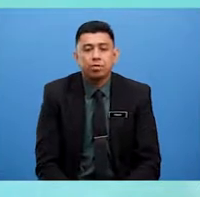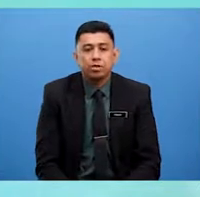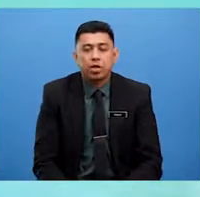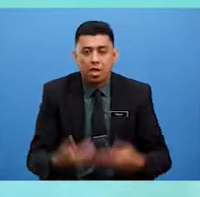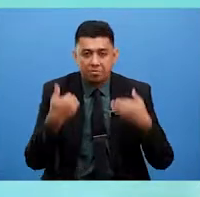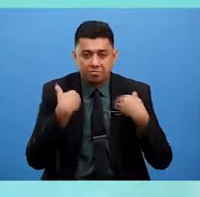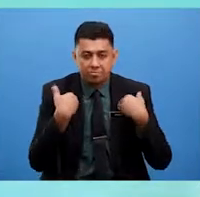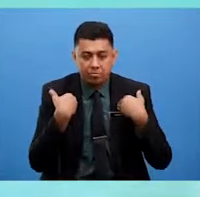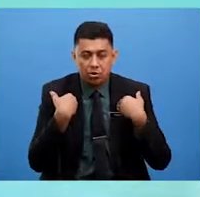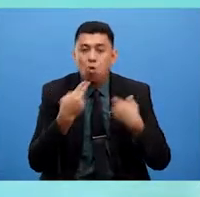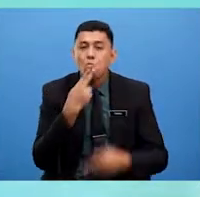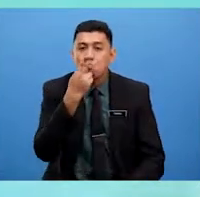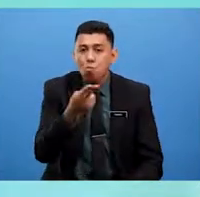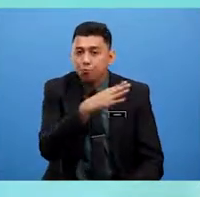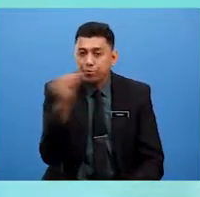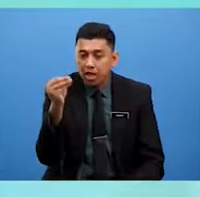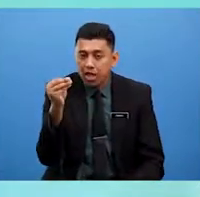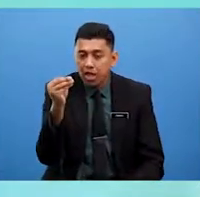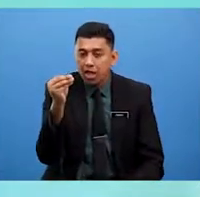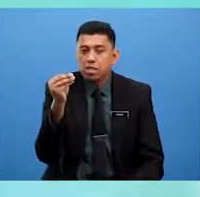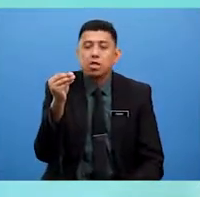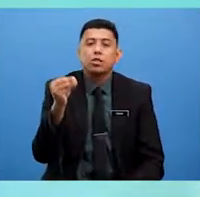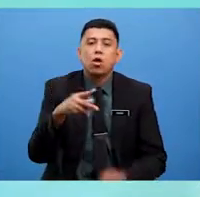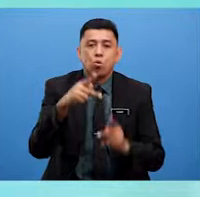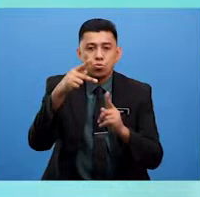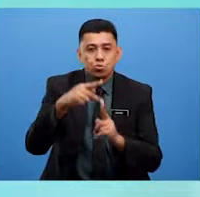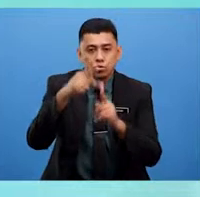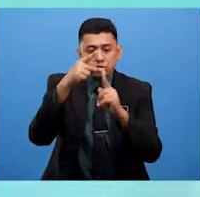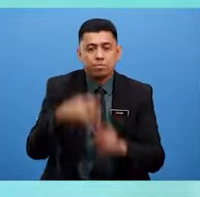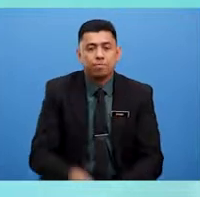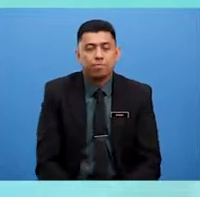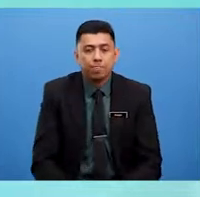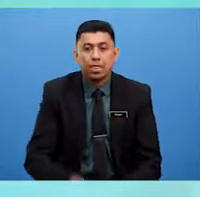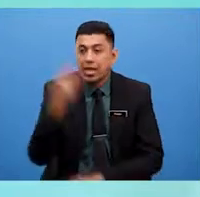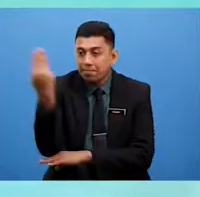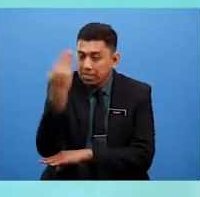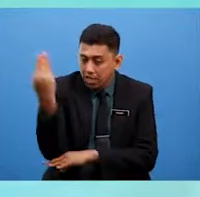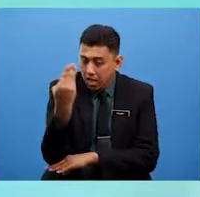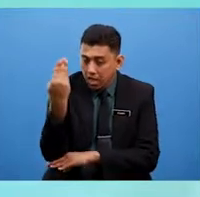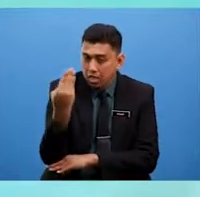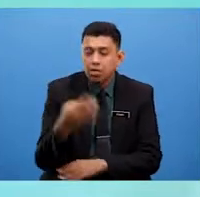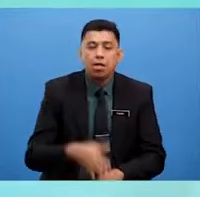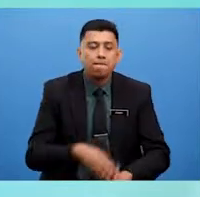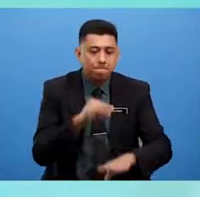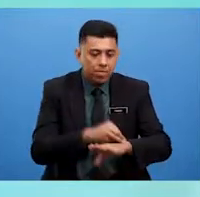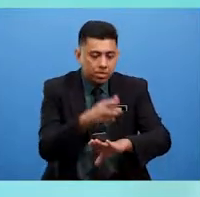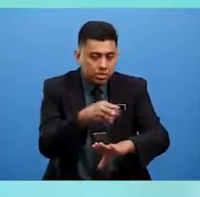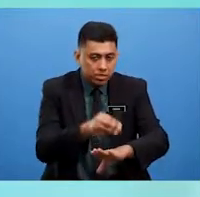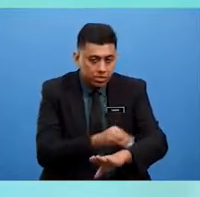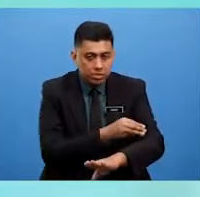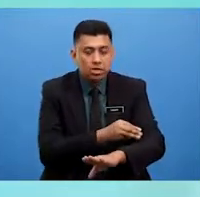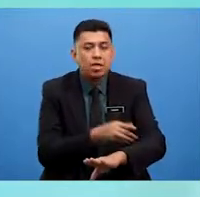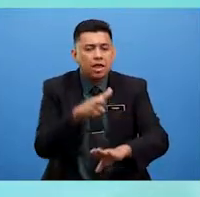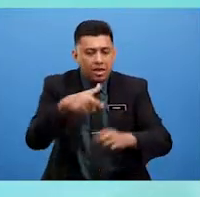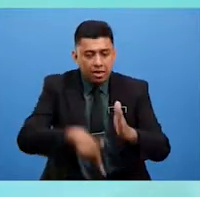merangkumi persediaan umum dan persediaan khusus. Pada kebiasaannya, jangka masa persediaan umum